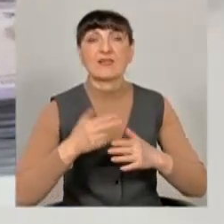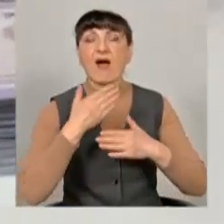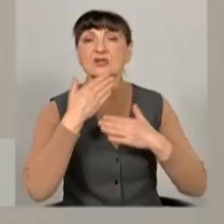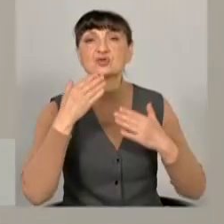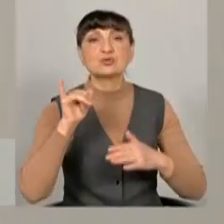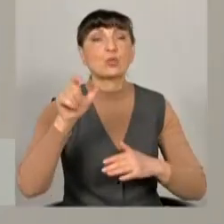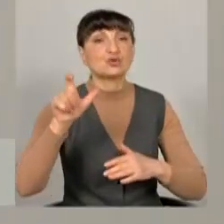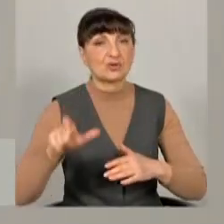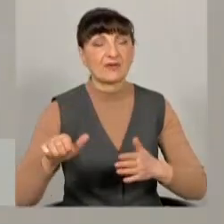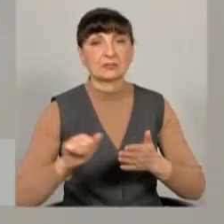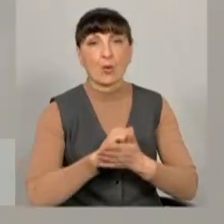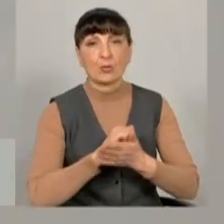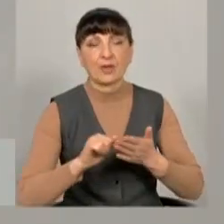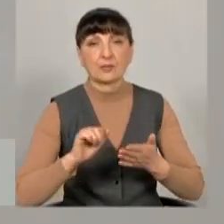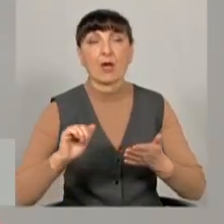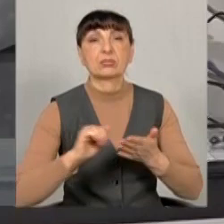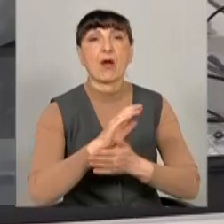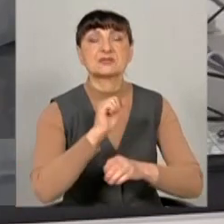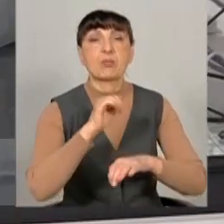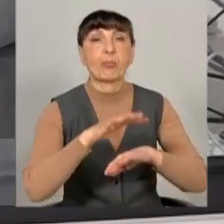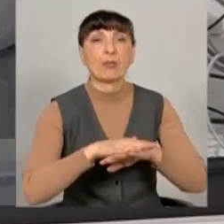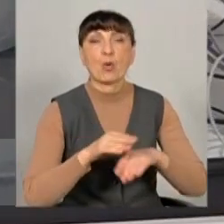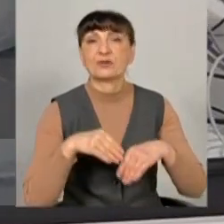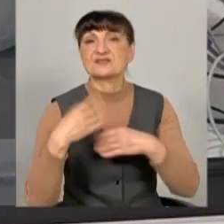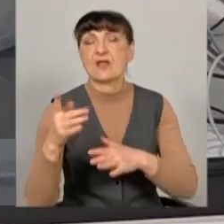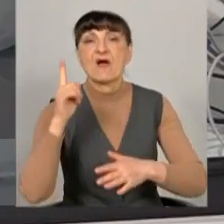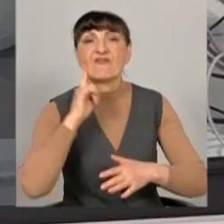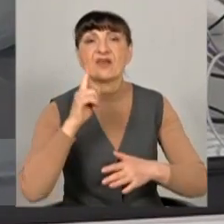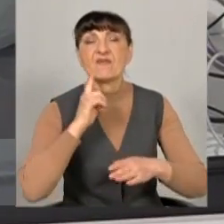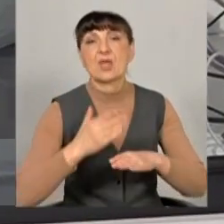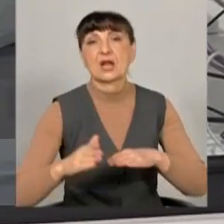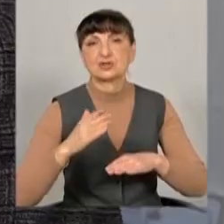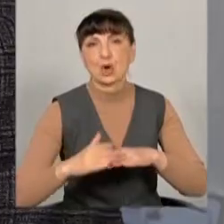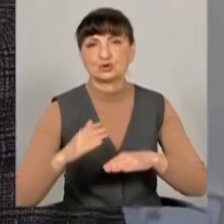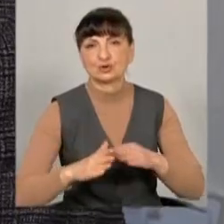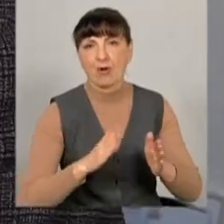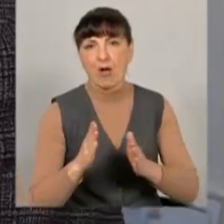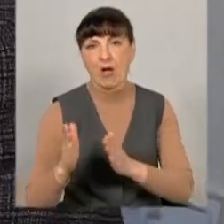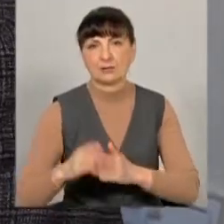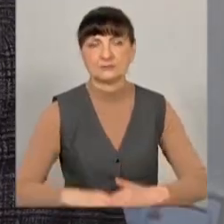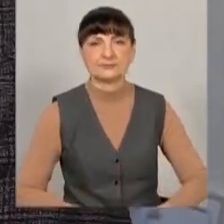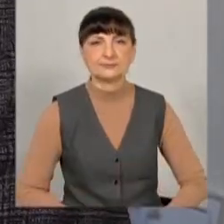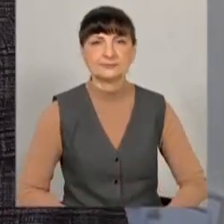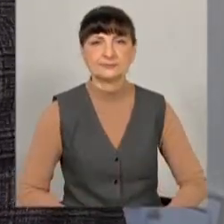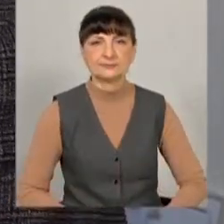у обратившихся документа об отказе банка о предоставлении временной рассрочки по выплатам.